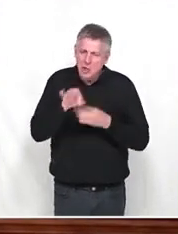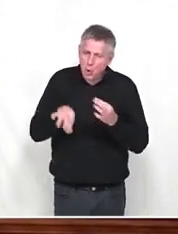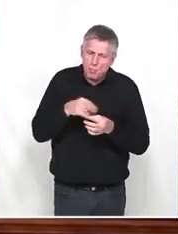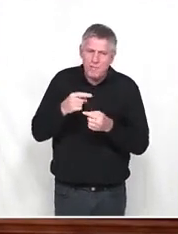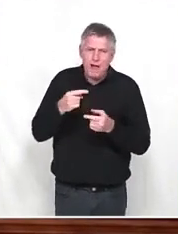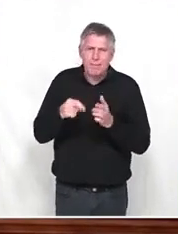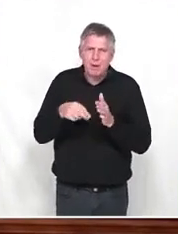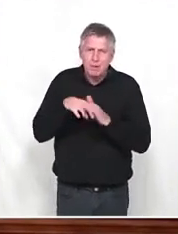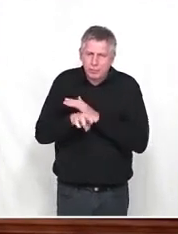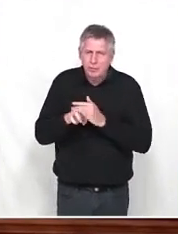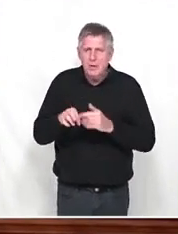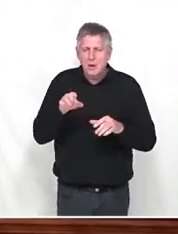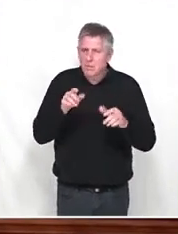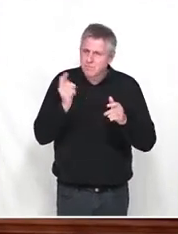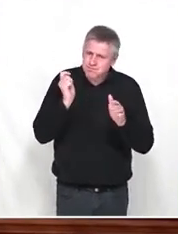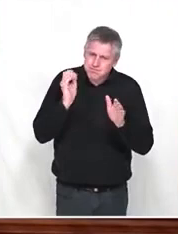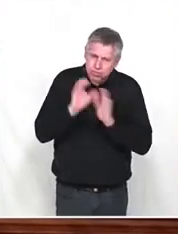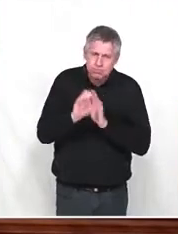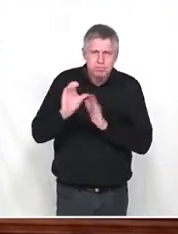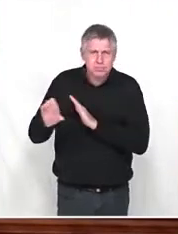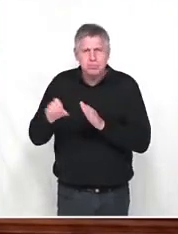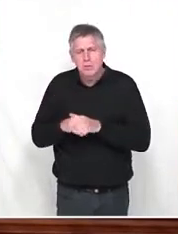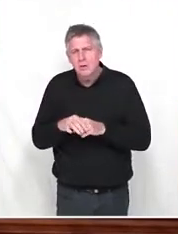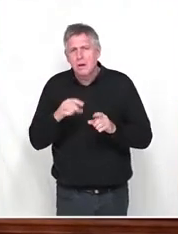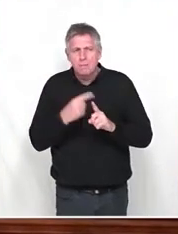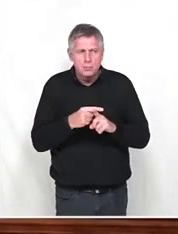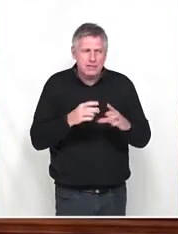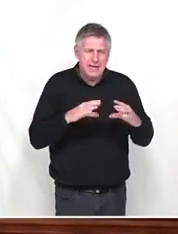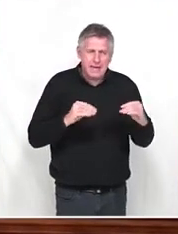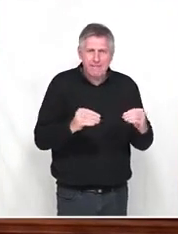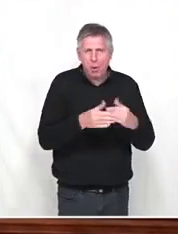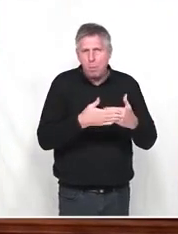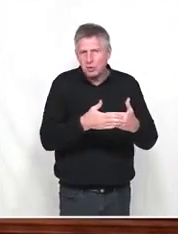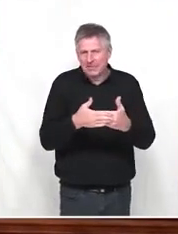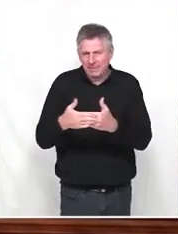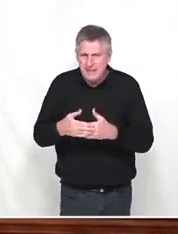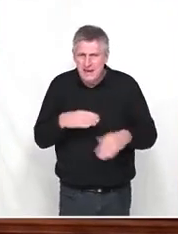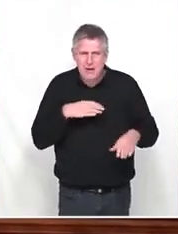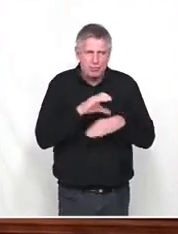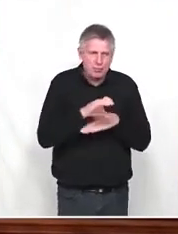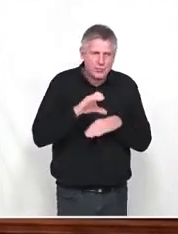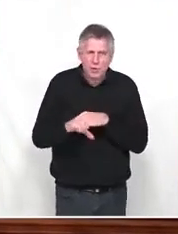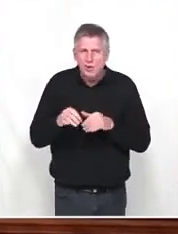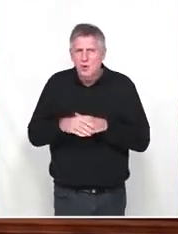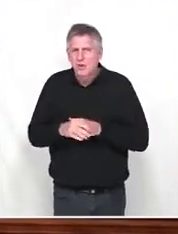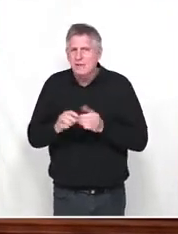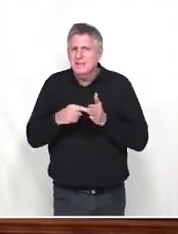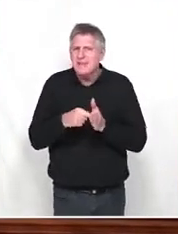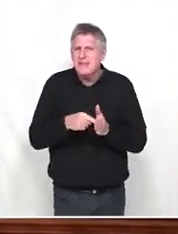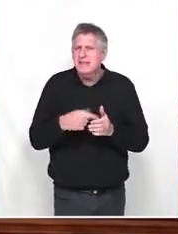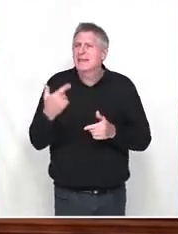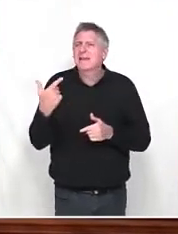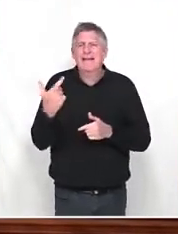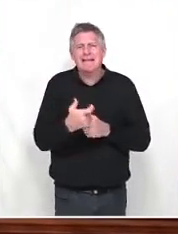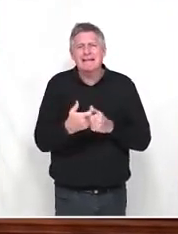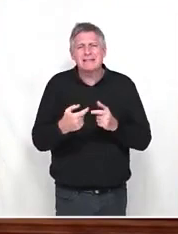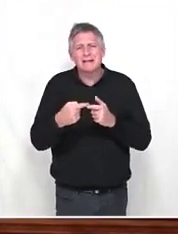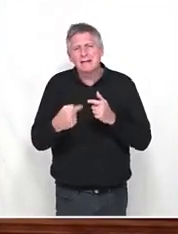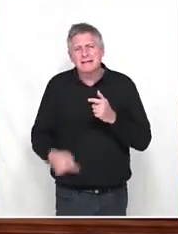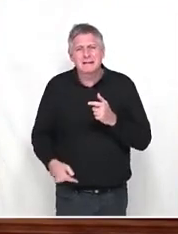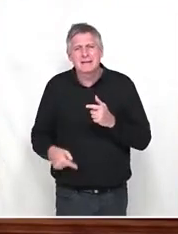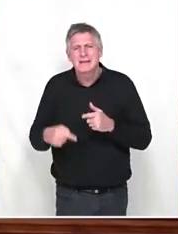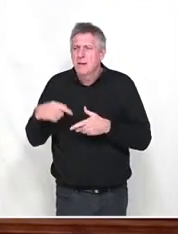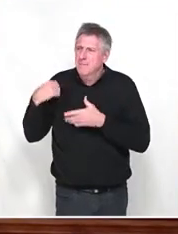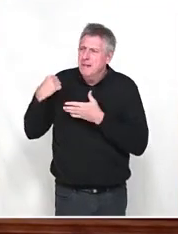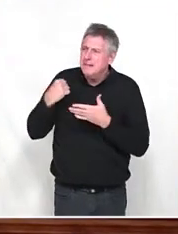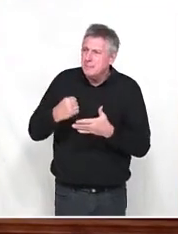d'investir dans des équipements de proximité, de compenser cette dette grise dont parlait Bernard Blanc, d'un héritage, d'un